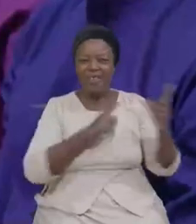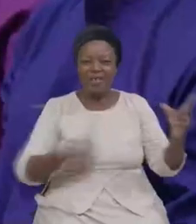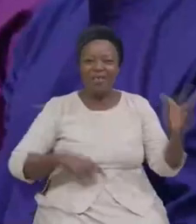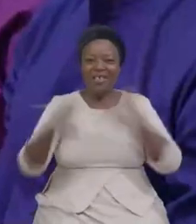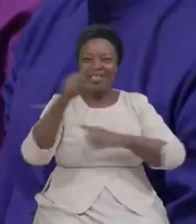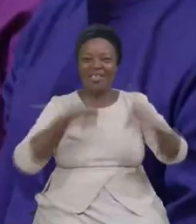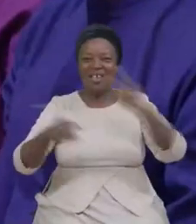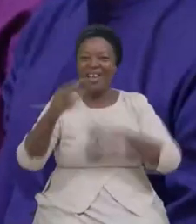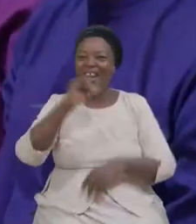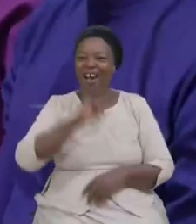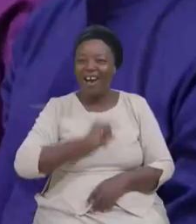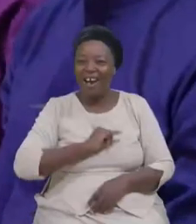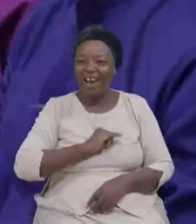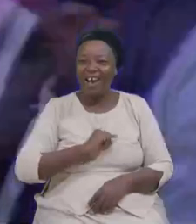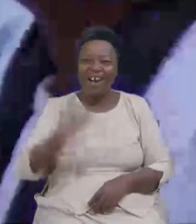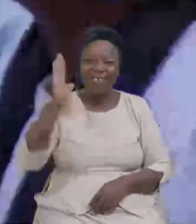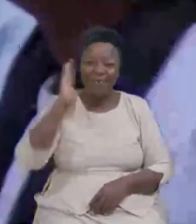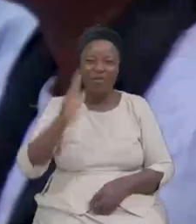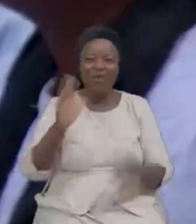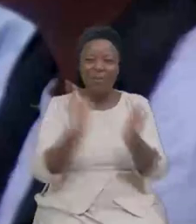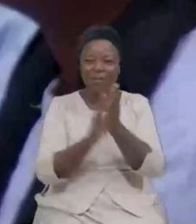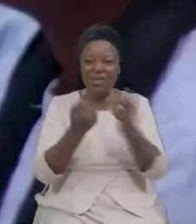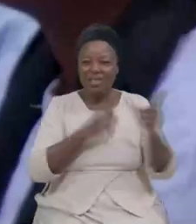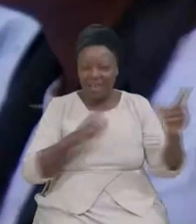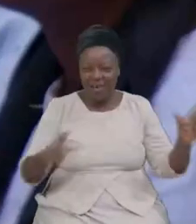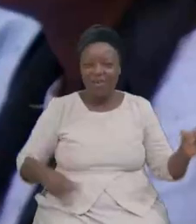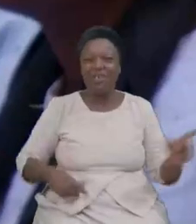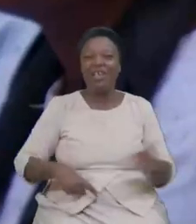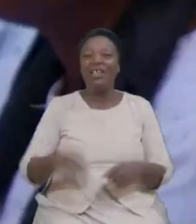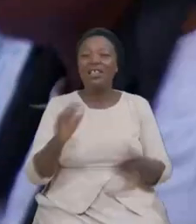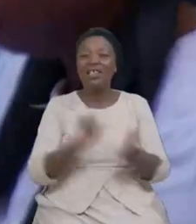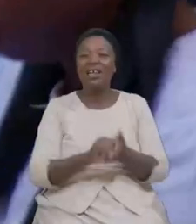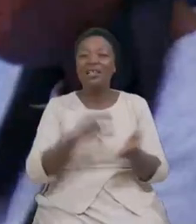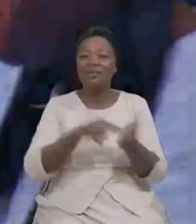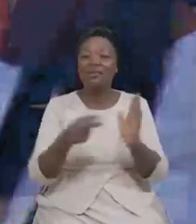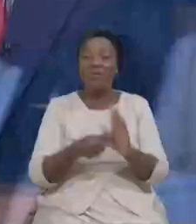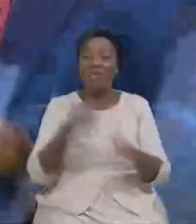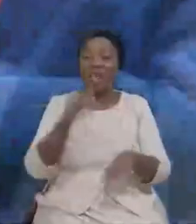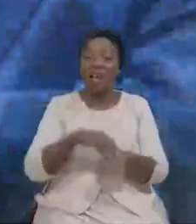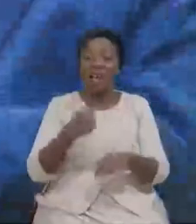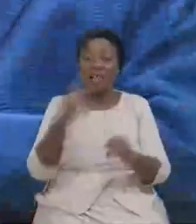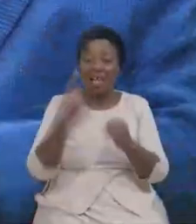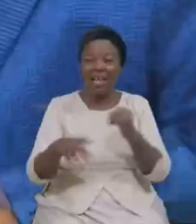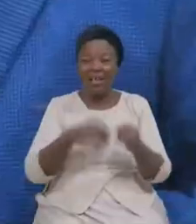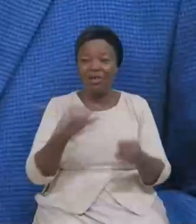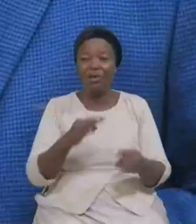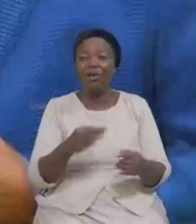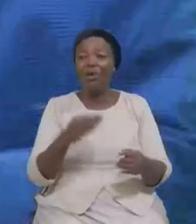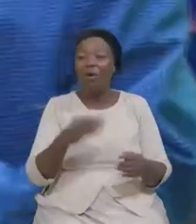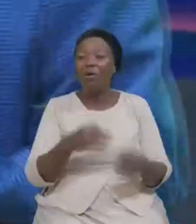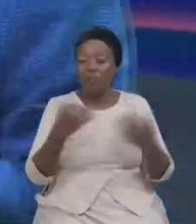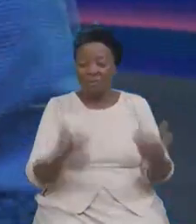louer le Seigneur. Ça dit à la fin de cette journée, à la fin de la session de ce